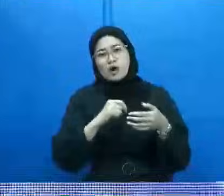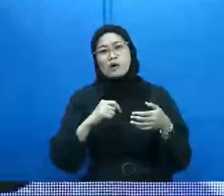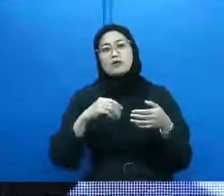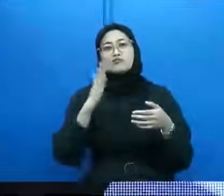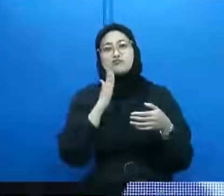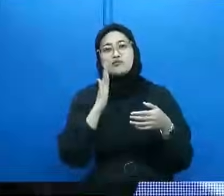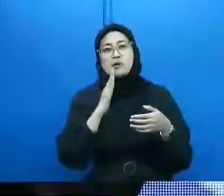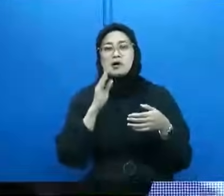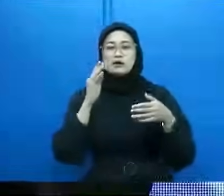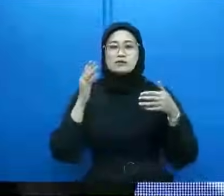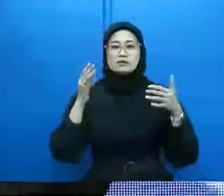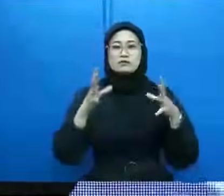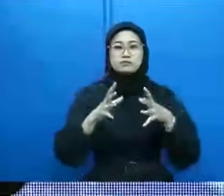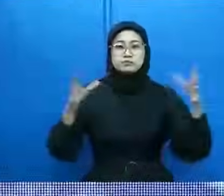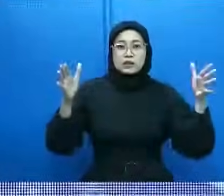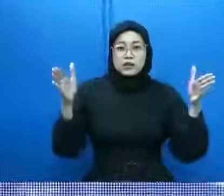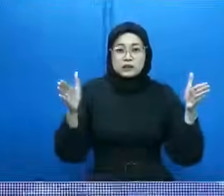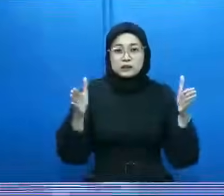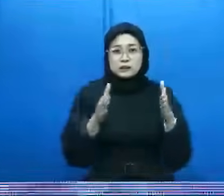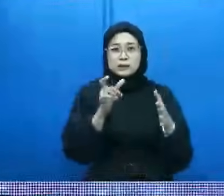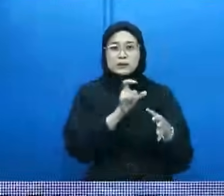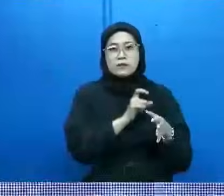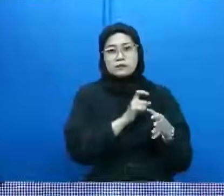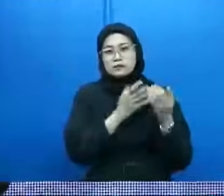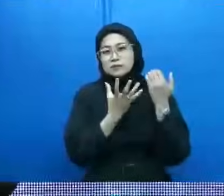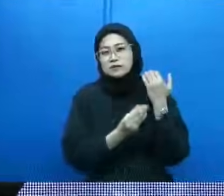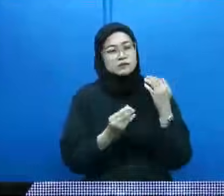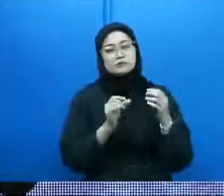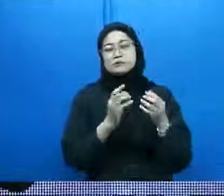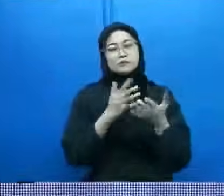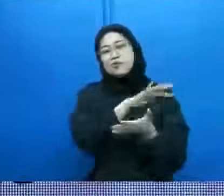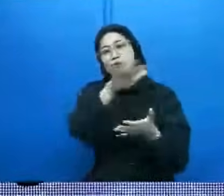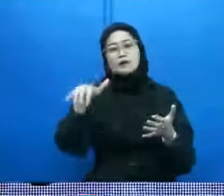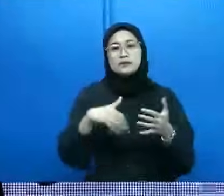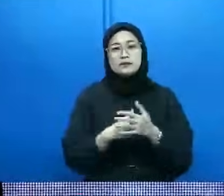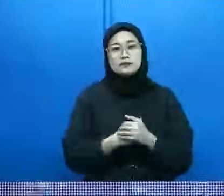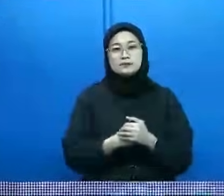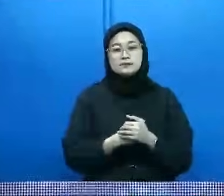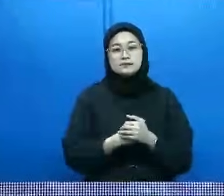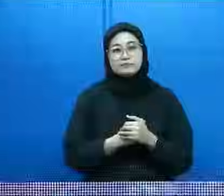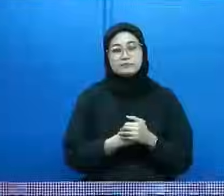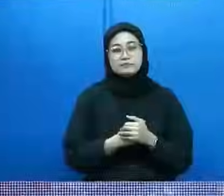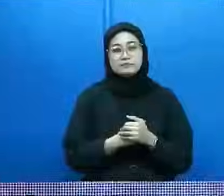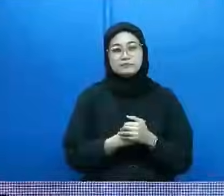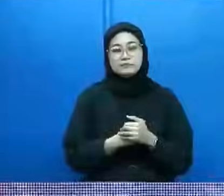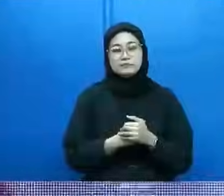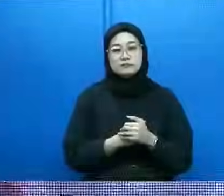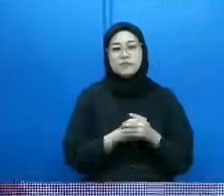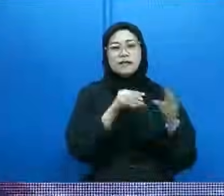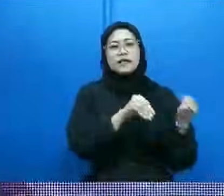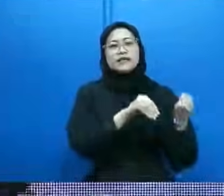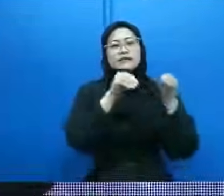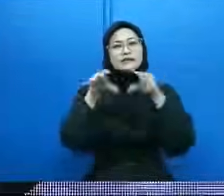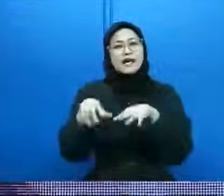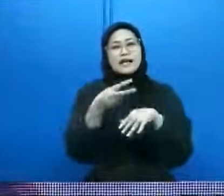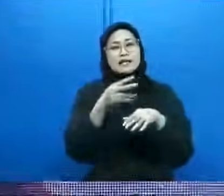kecil, maaf, kaya, cukup, siapapun dia. Seakan-akan Allah ingin katakan begini, hijrah itu